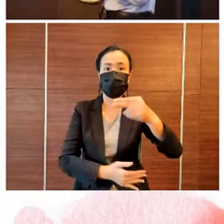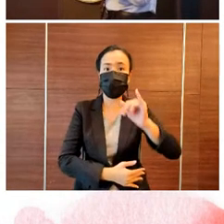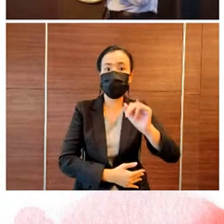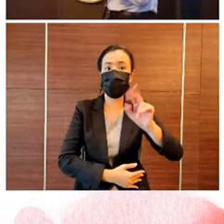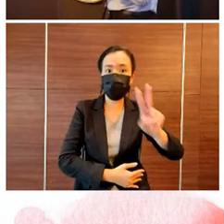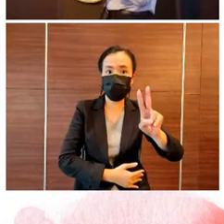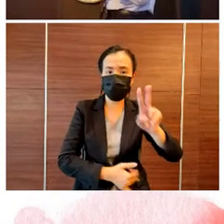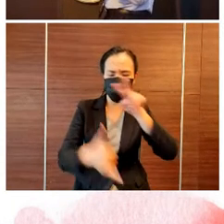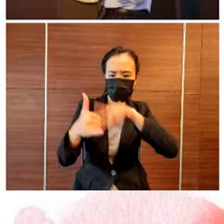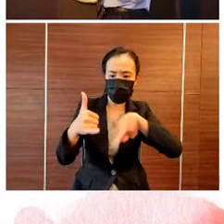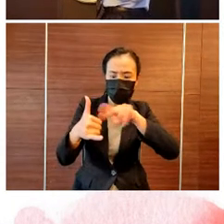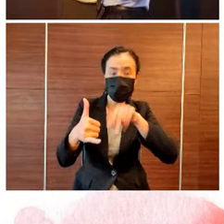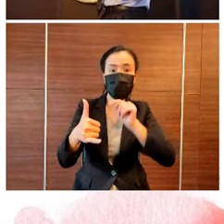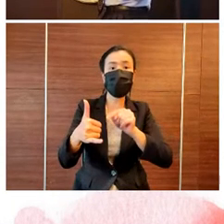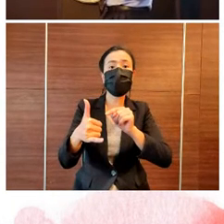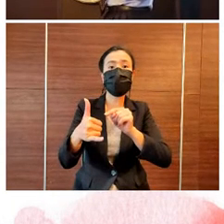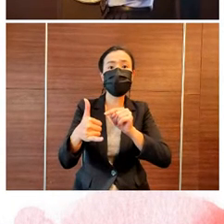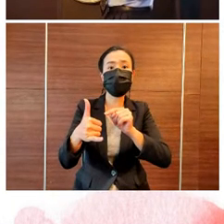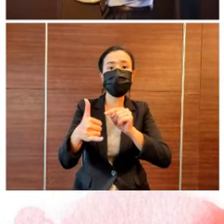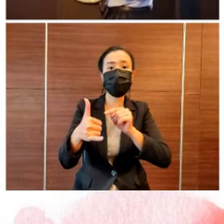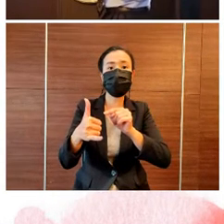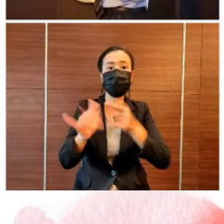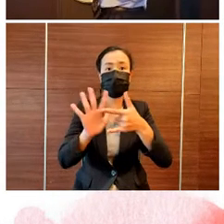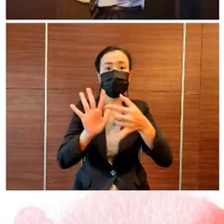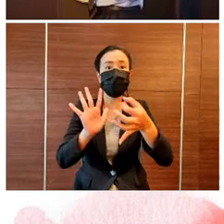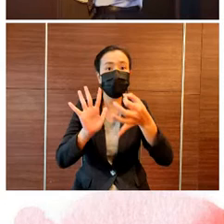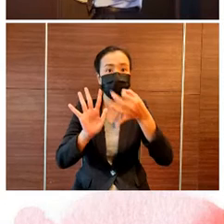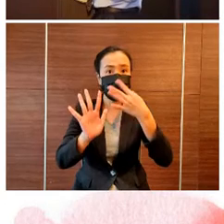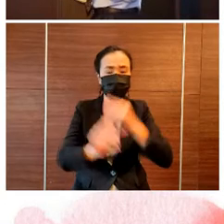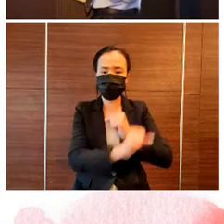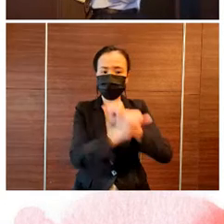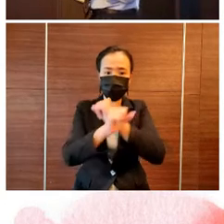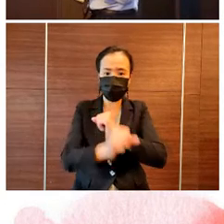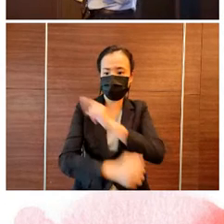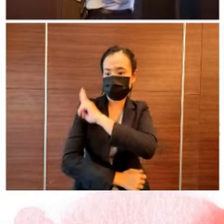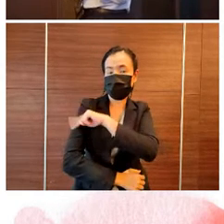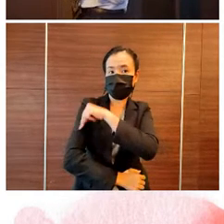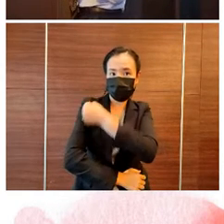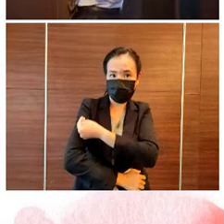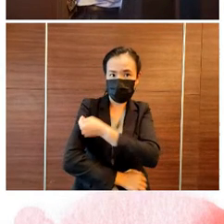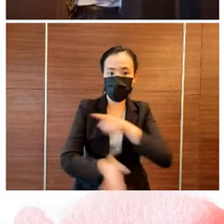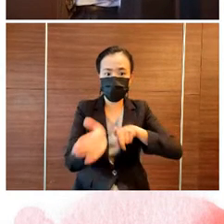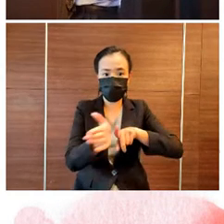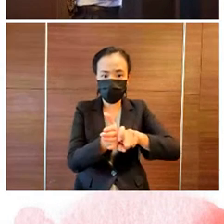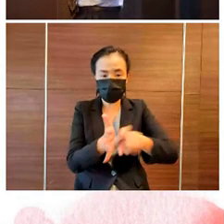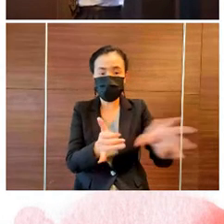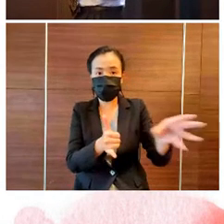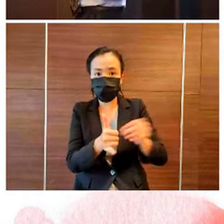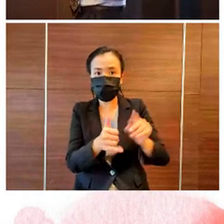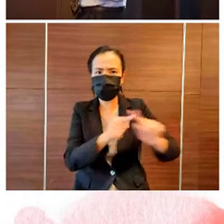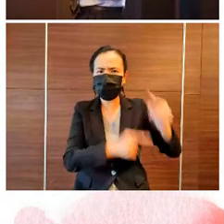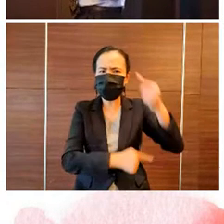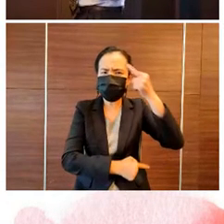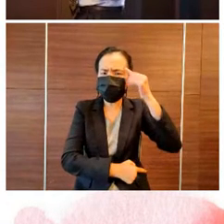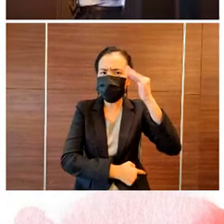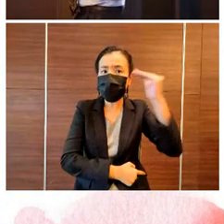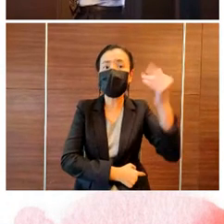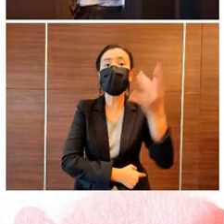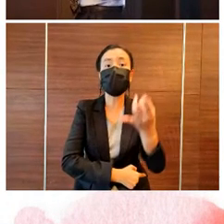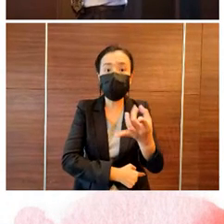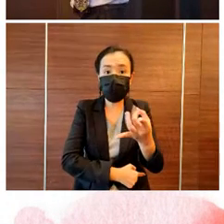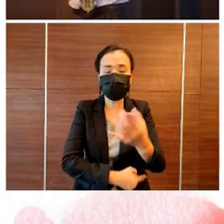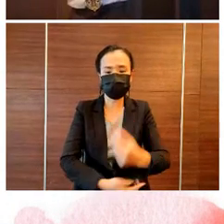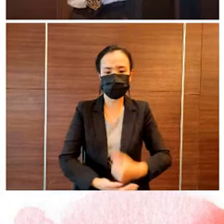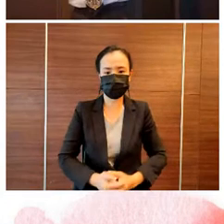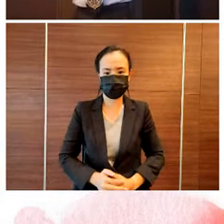นะครับให้ Prepนะครับนะให้ยาตามที่หมอสั่งยาต้านไวรัสถ้าเกิดติดเชื้อนะครับเราหวังอะไรที่จะเห็นน